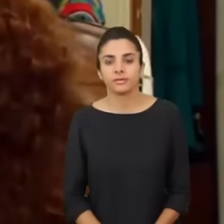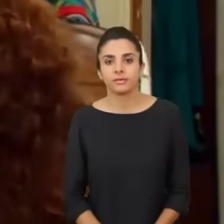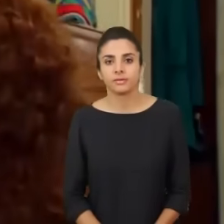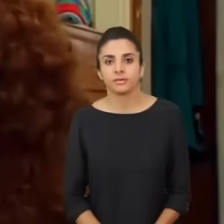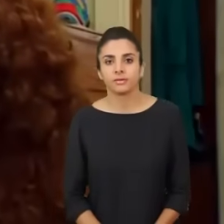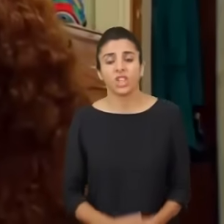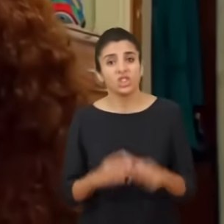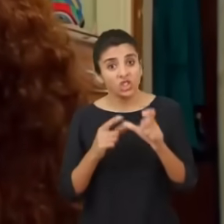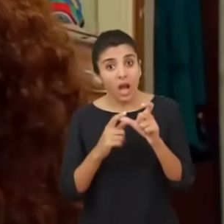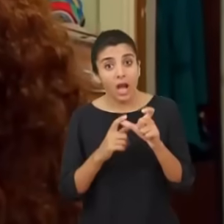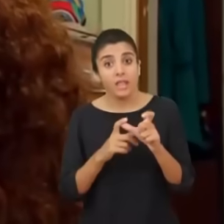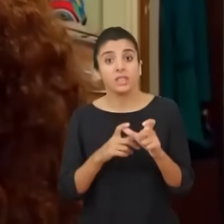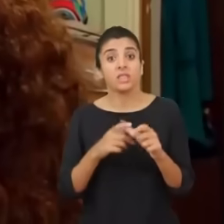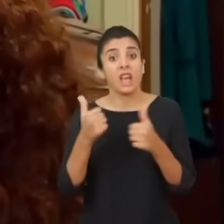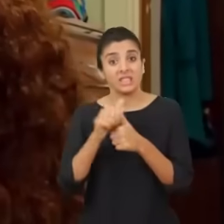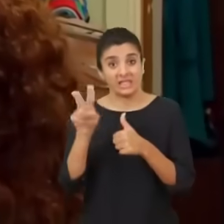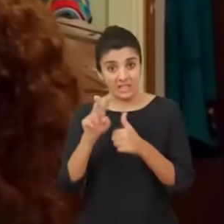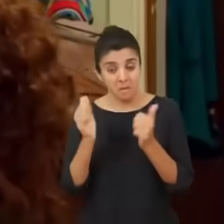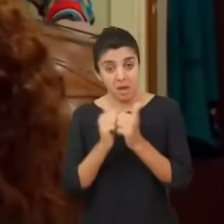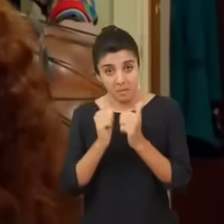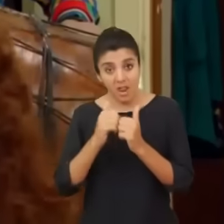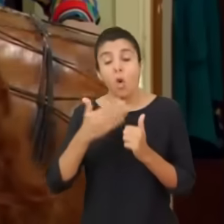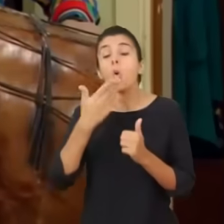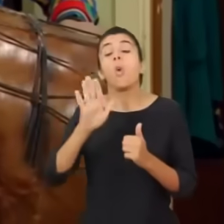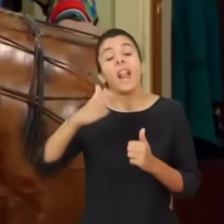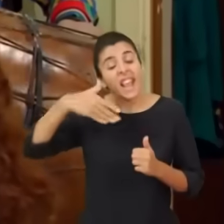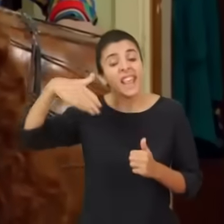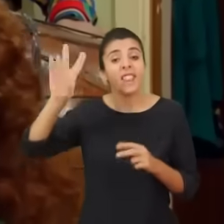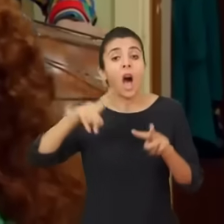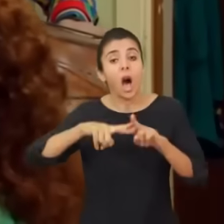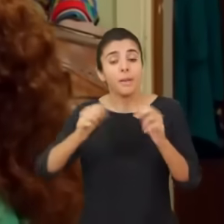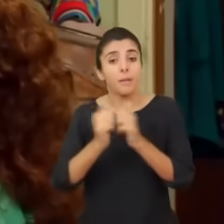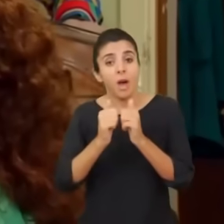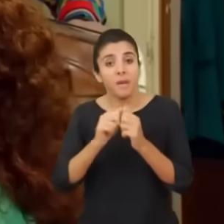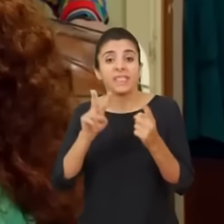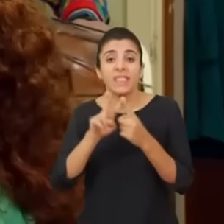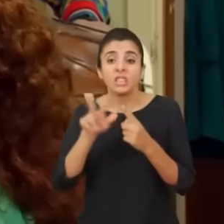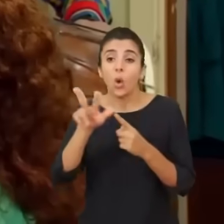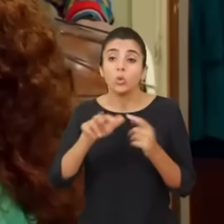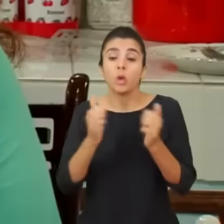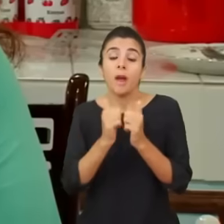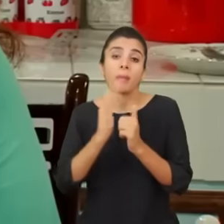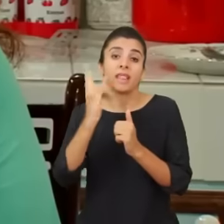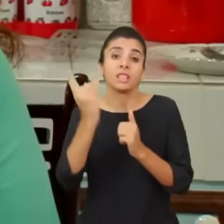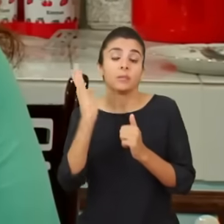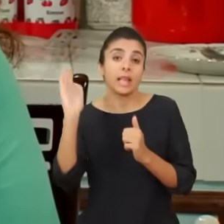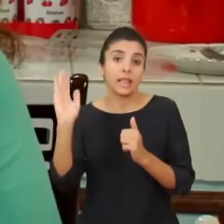Şahin. Ne? Onlar... Yoklar, rahmetliktiler. Necla Hanım'ı gezdirmeye.